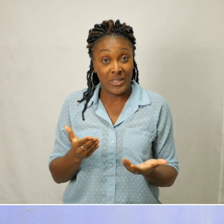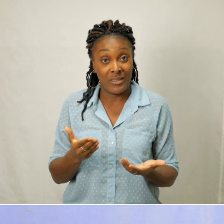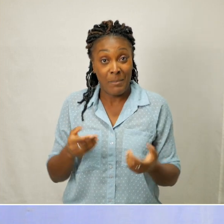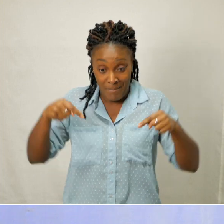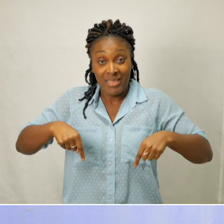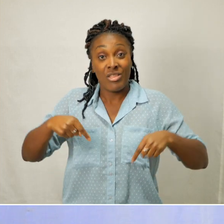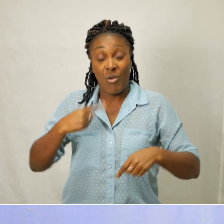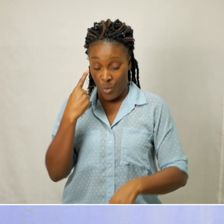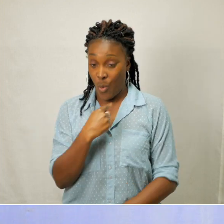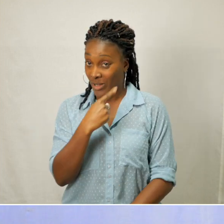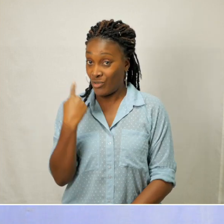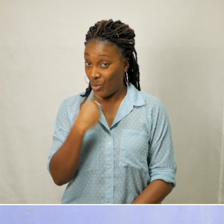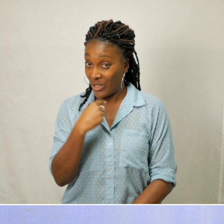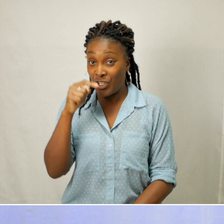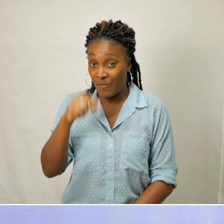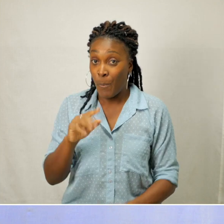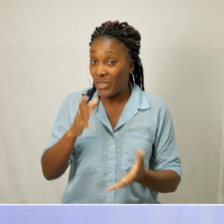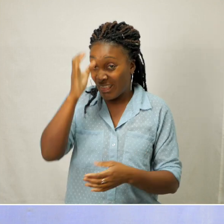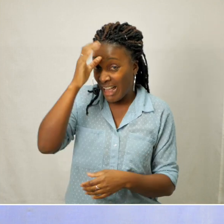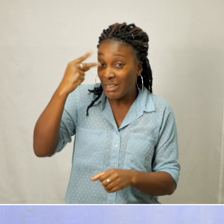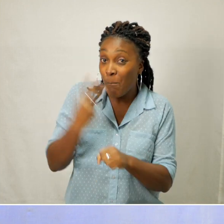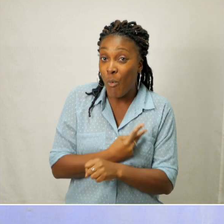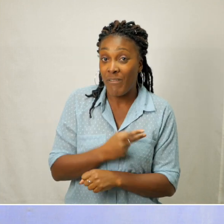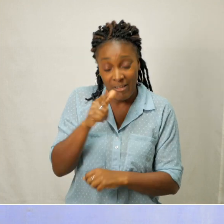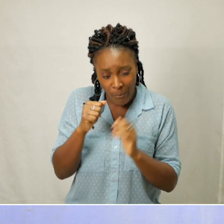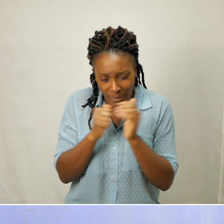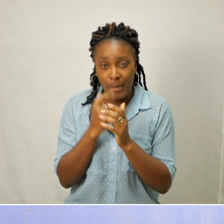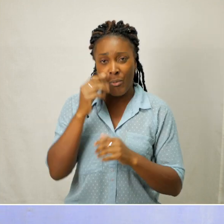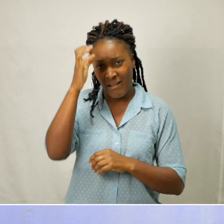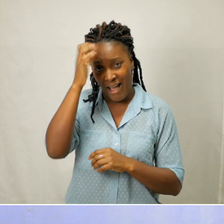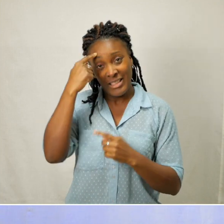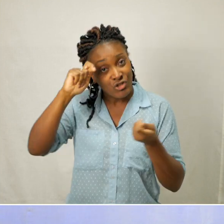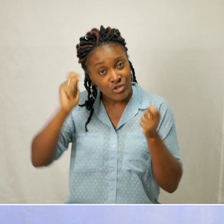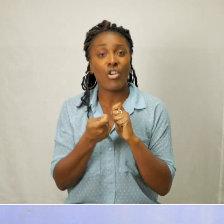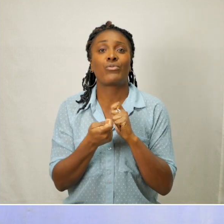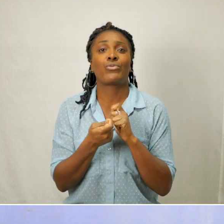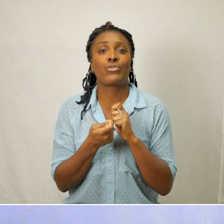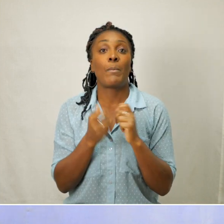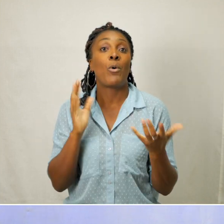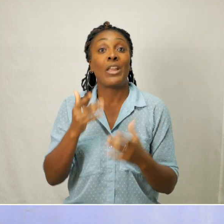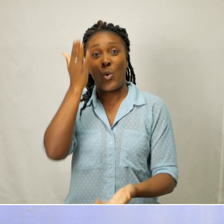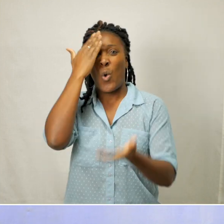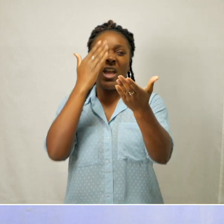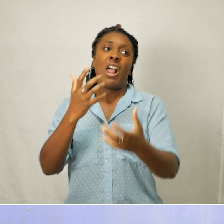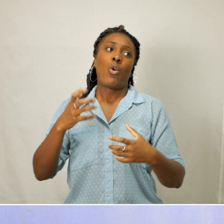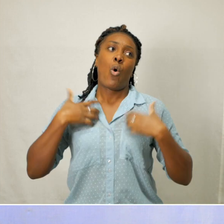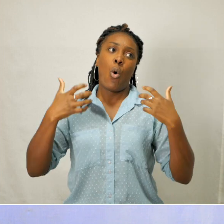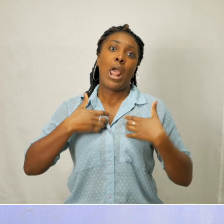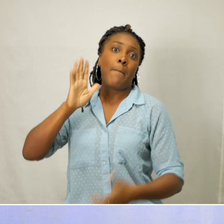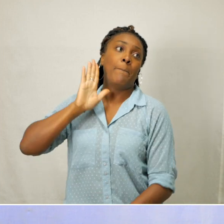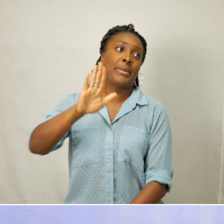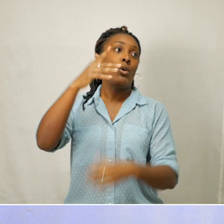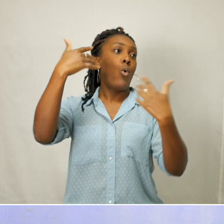choses. Peut-être que ton caractère est mauvais et que tu dois prier aujourd'hui pour cela. Peut-être que tu es connu pour la colère et que ce soit le